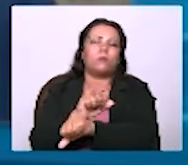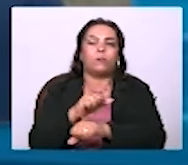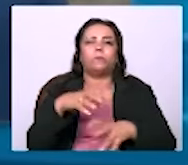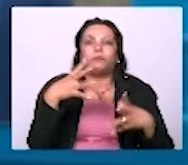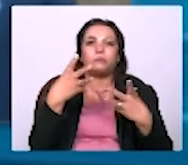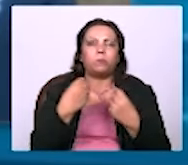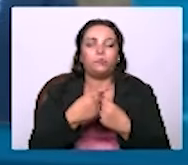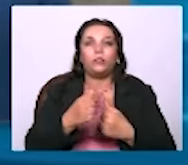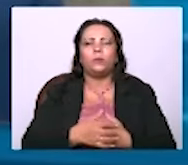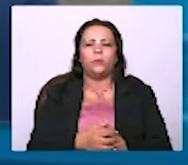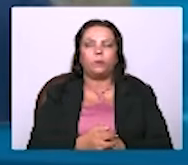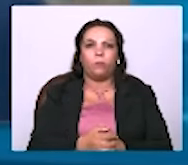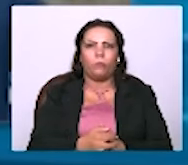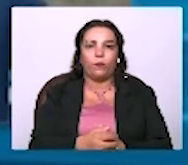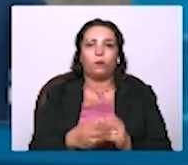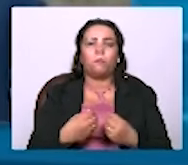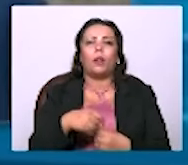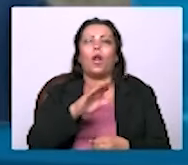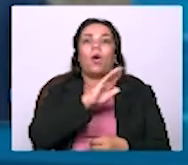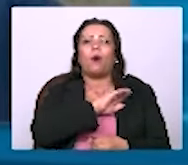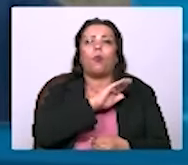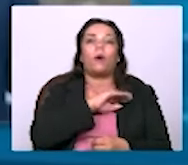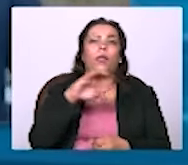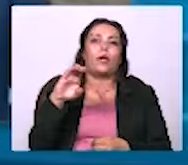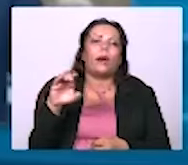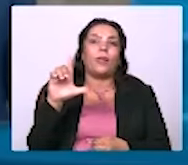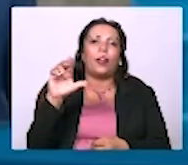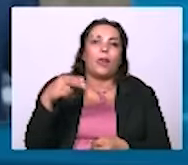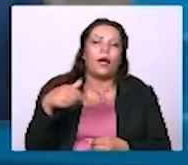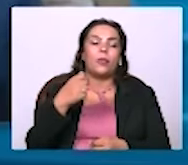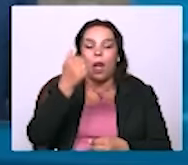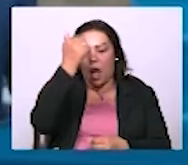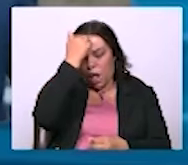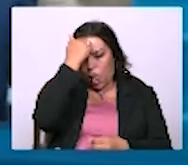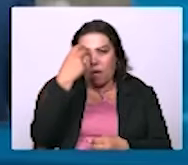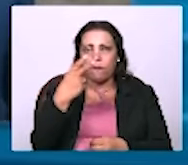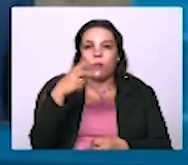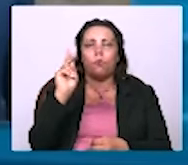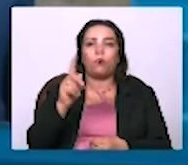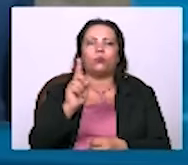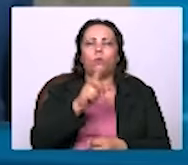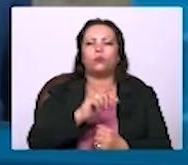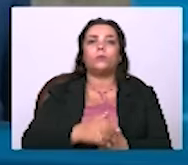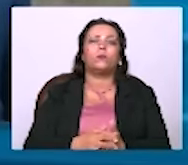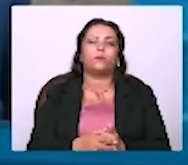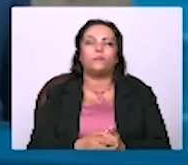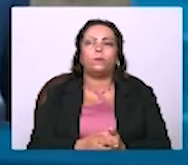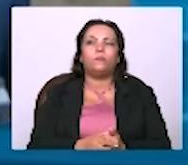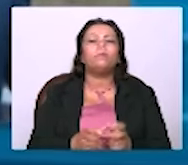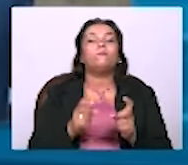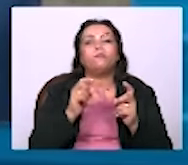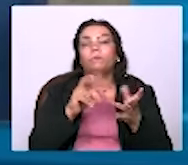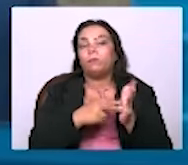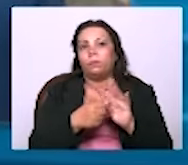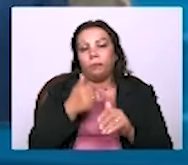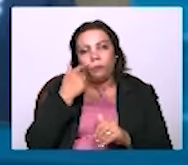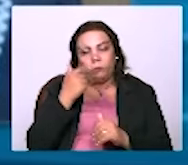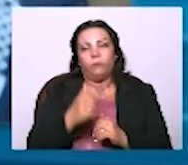مع الاسرى مع الجندي جلع شليط عام 2011 طبعا